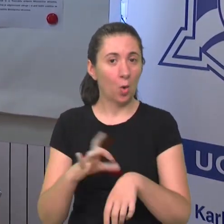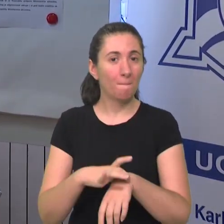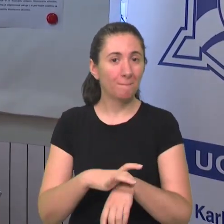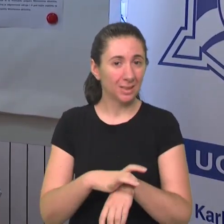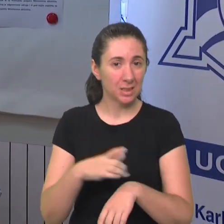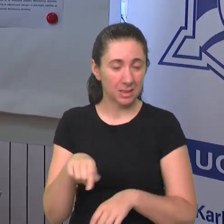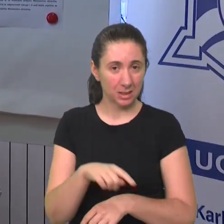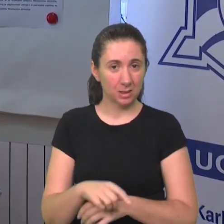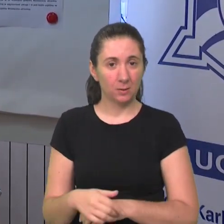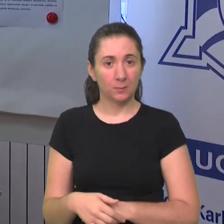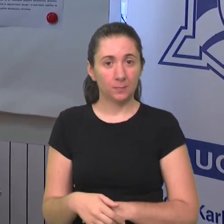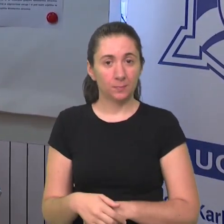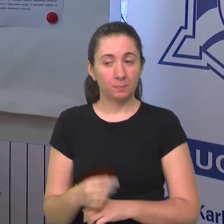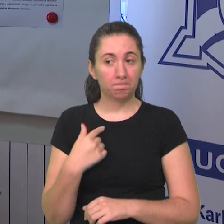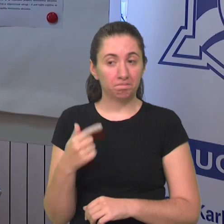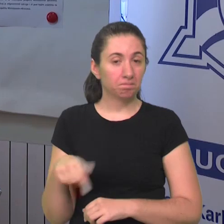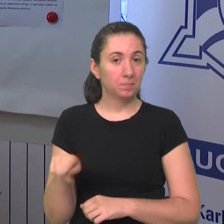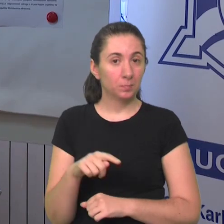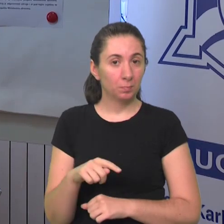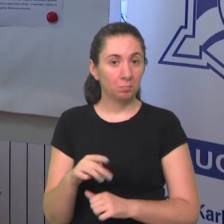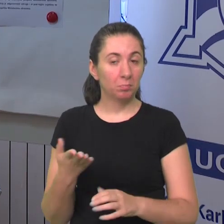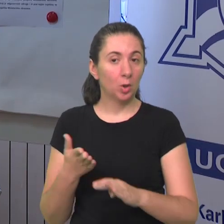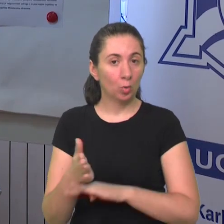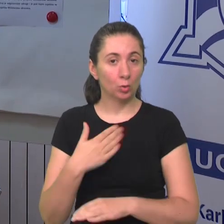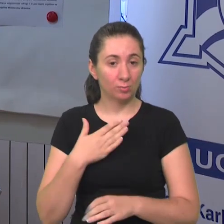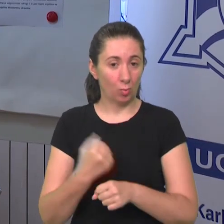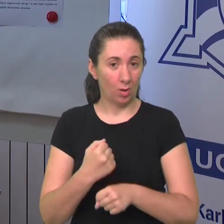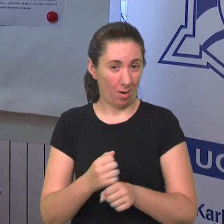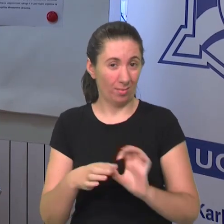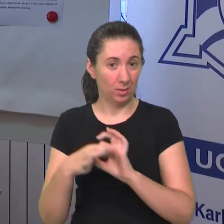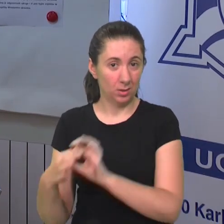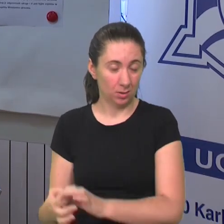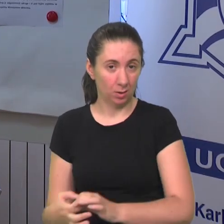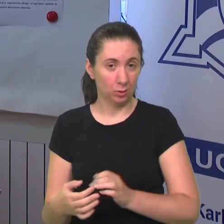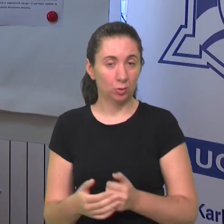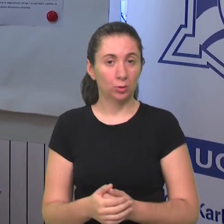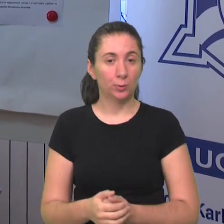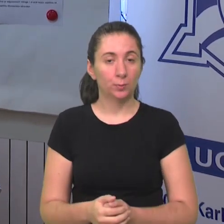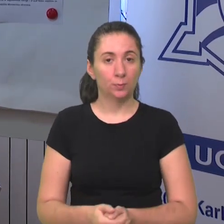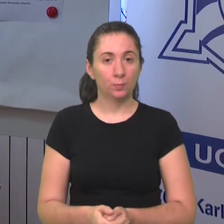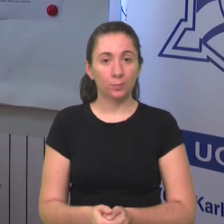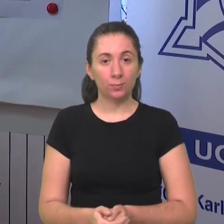medicinske sestre, pa mi zapravo kroz svoj radni staž